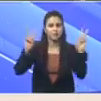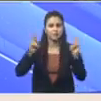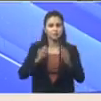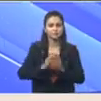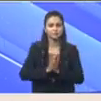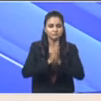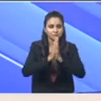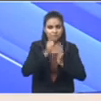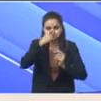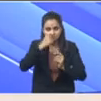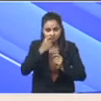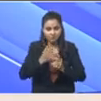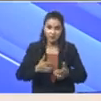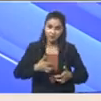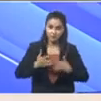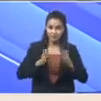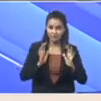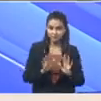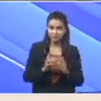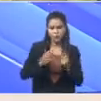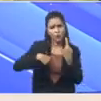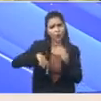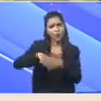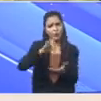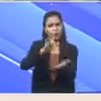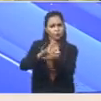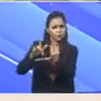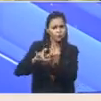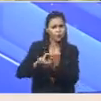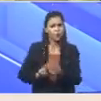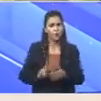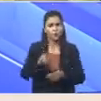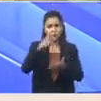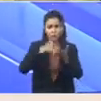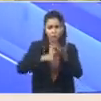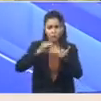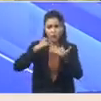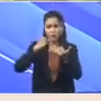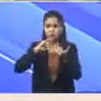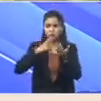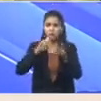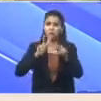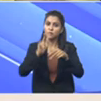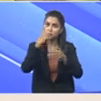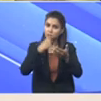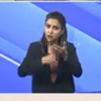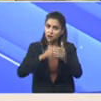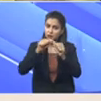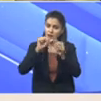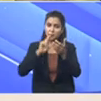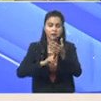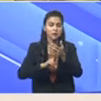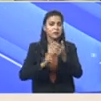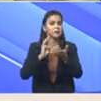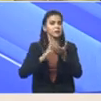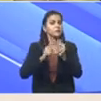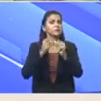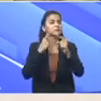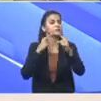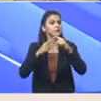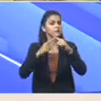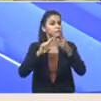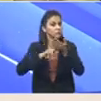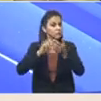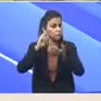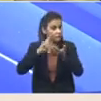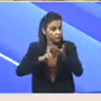का आनंद ले सकते हैं। ये सभी वीआर एनिमेशन भारत के क्रिएटर्स ने तैयार किए हैं।